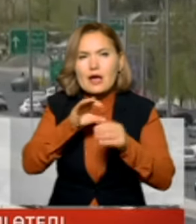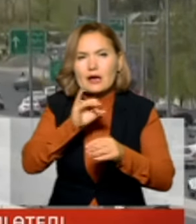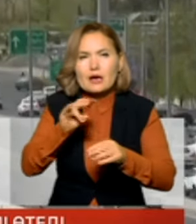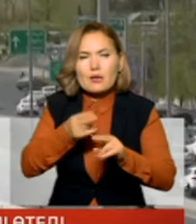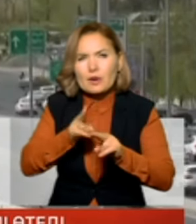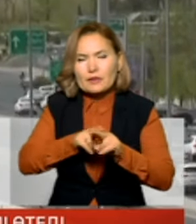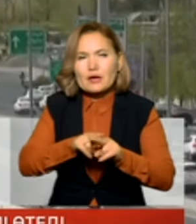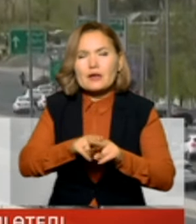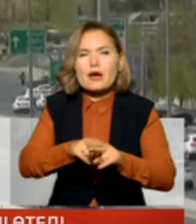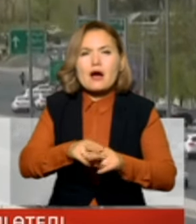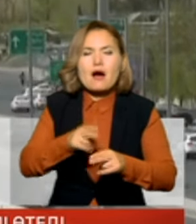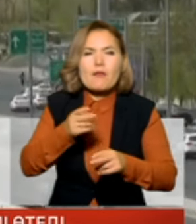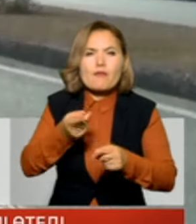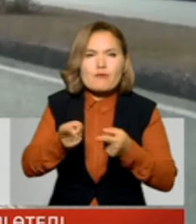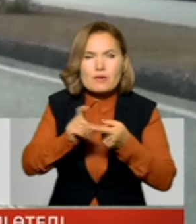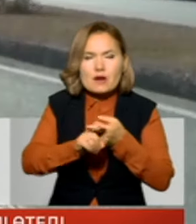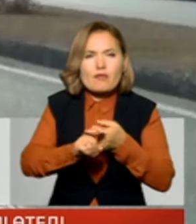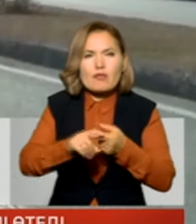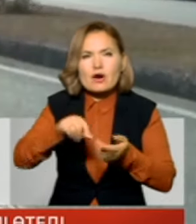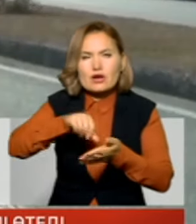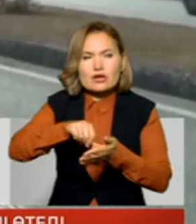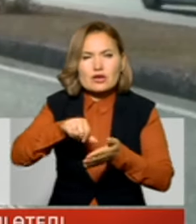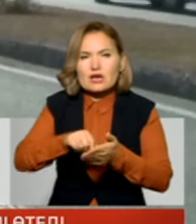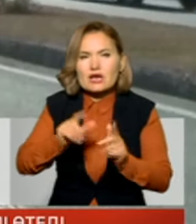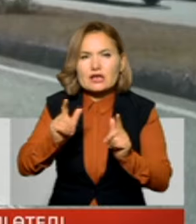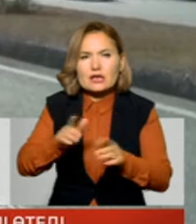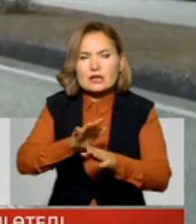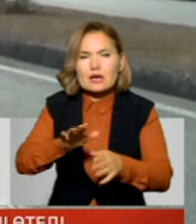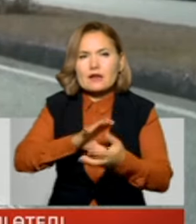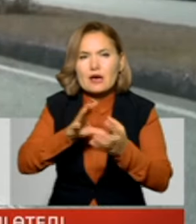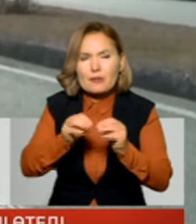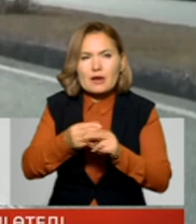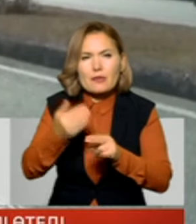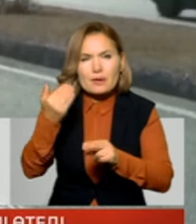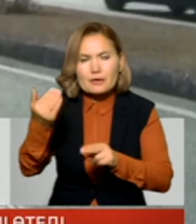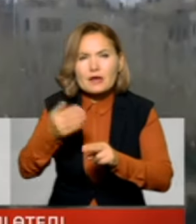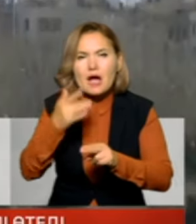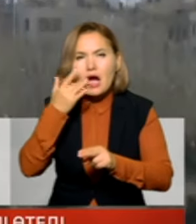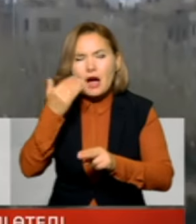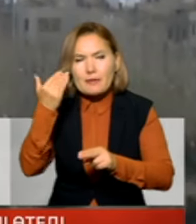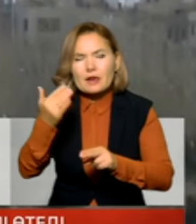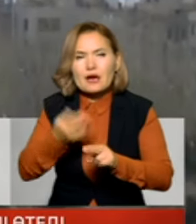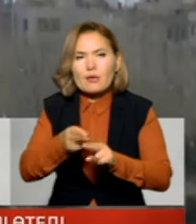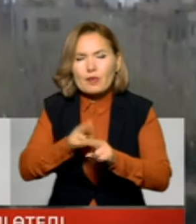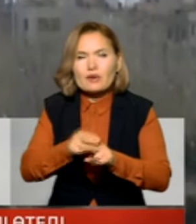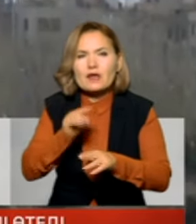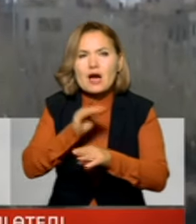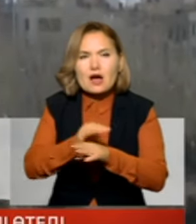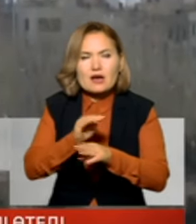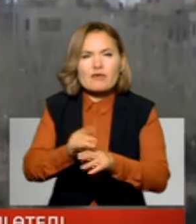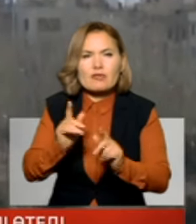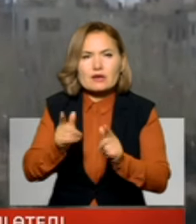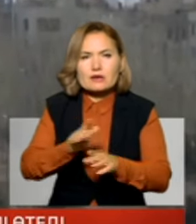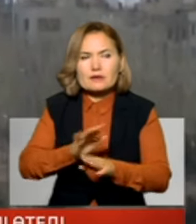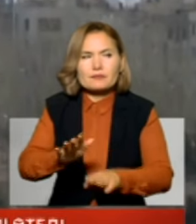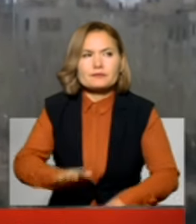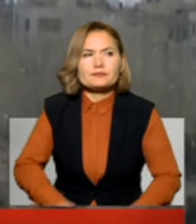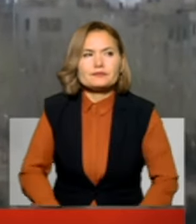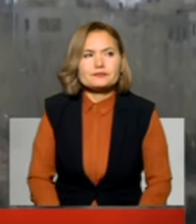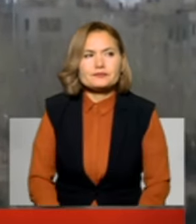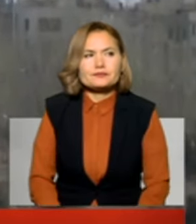бұл оқиғаға қатысы барын жоққа шығарды. Тегеран Вашингтонның айыптауын негізсіз деп атап, оны айғақтайтын дәлел ұсынуын талап